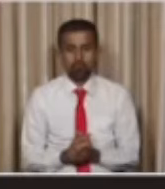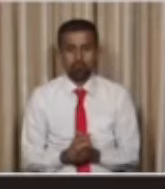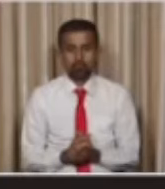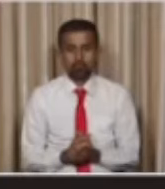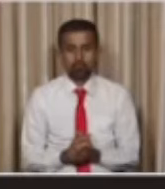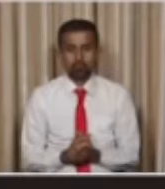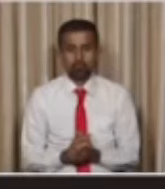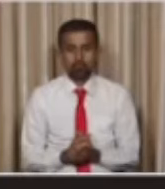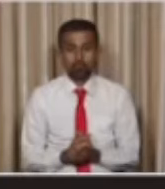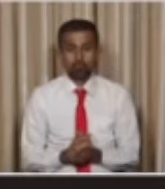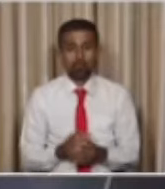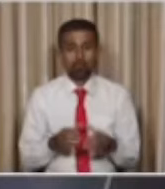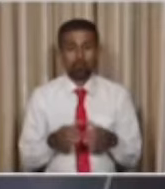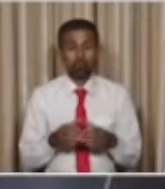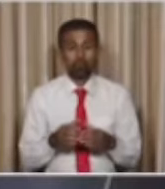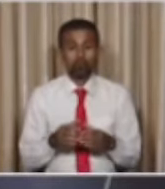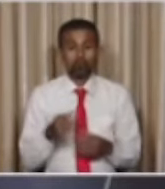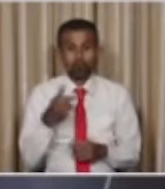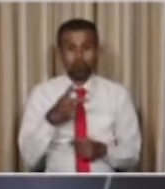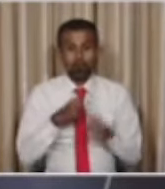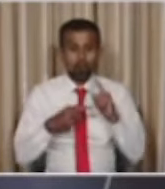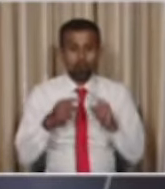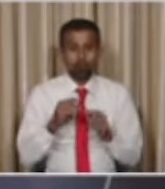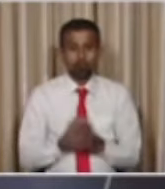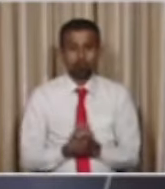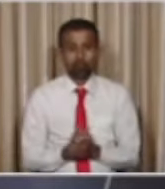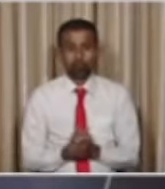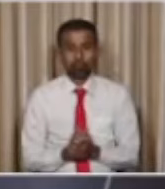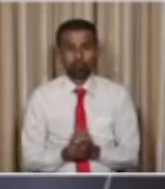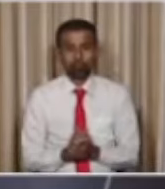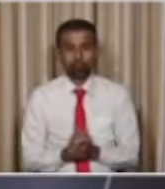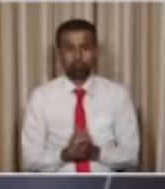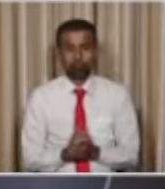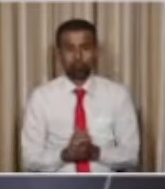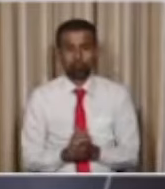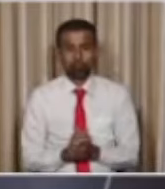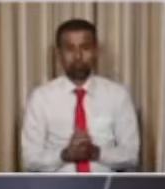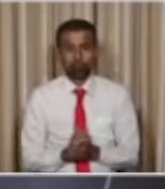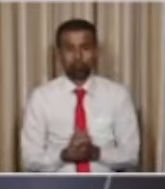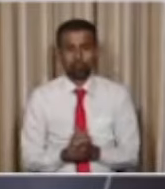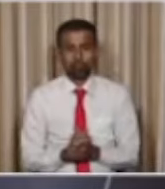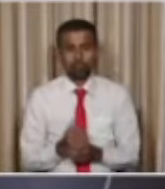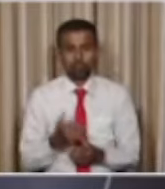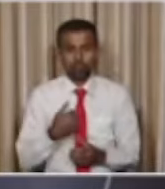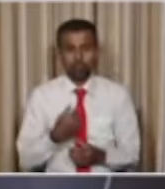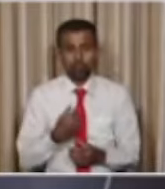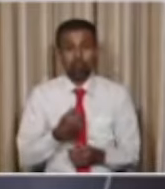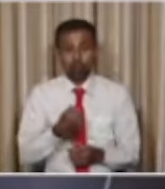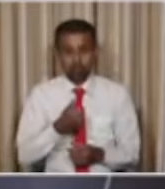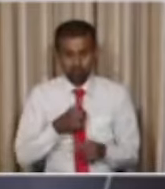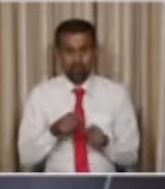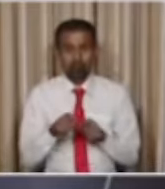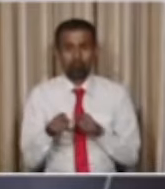Ada sabar naya ketemu. Garu niujje kata naya. Wait. Nenek, dah api. Kengke wicci budiya ta.